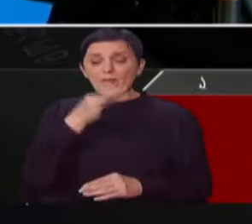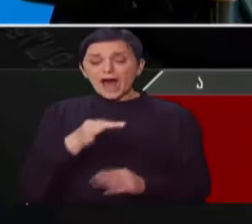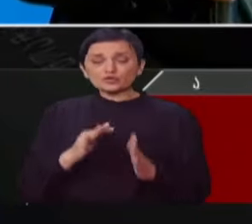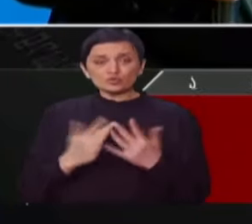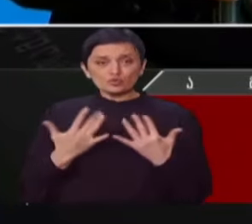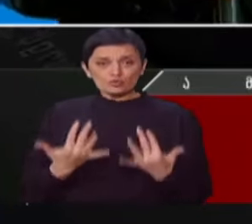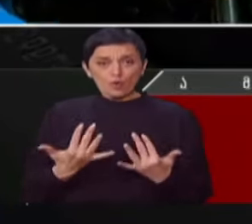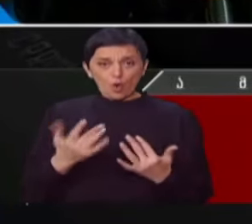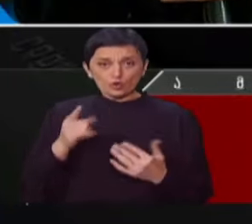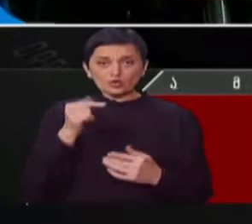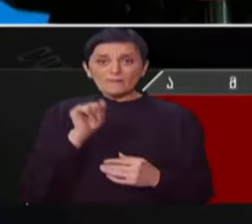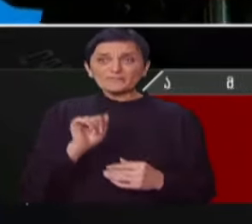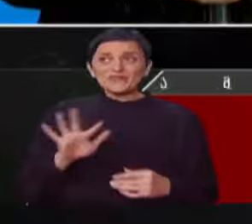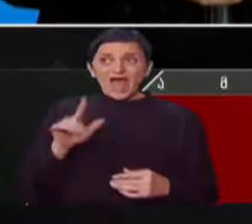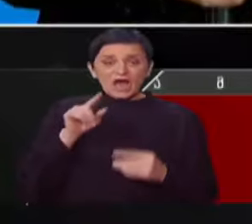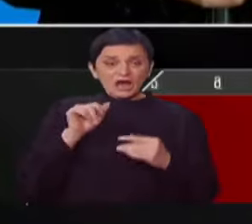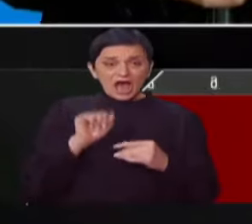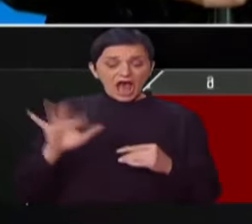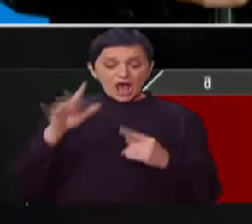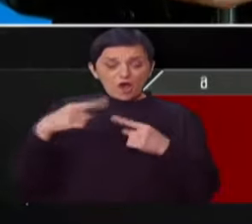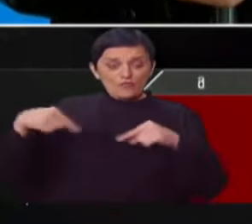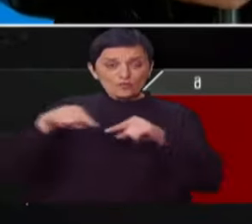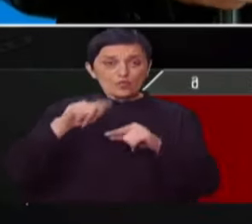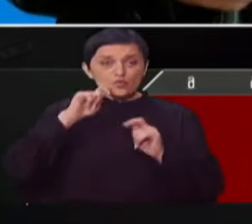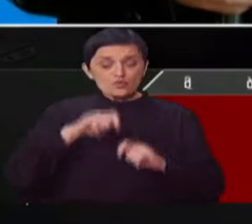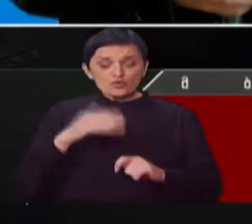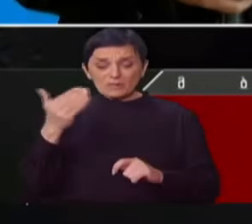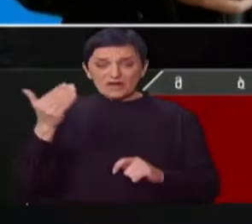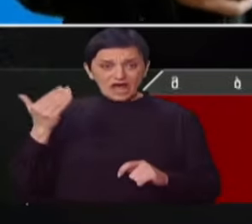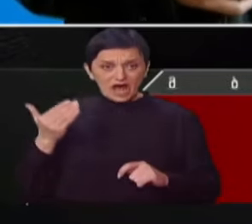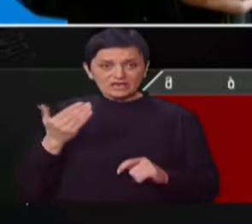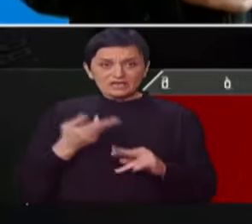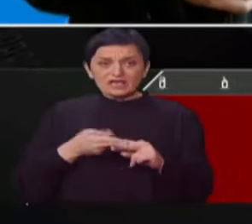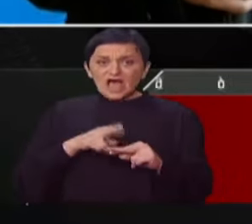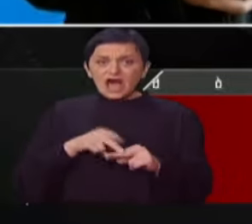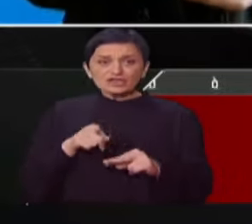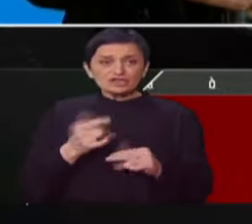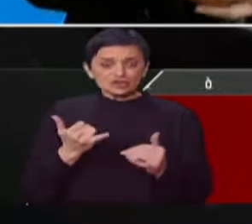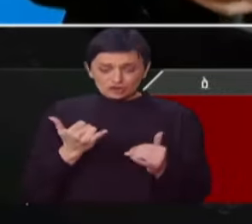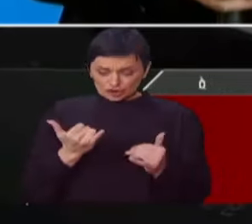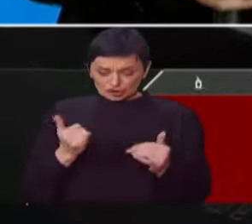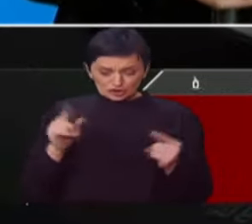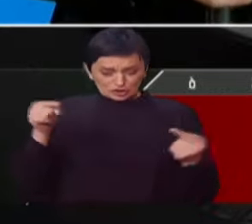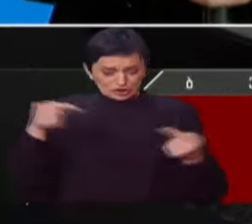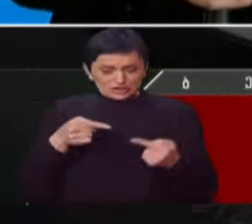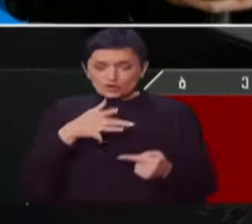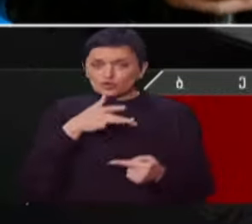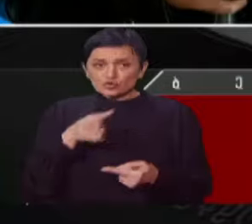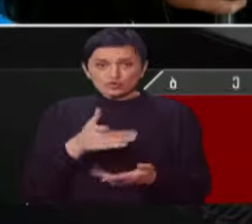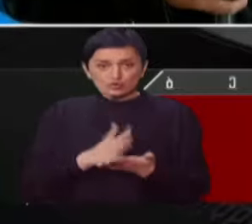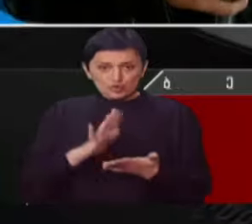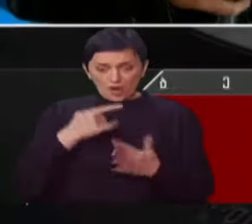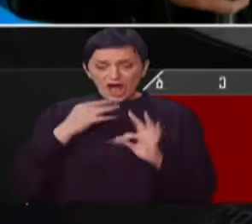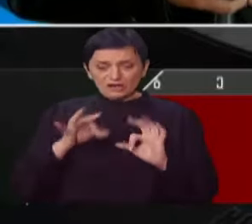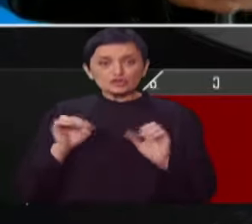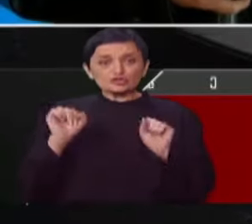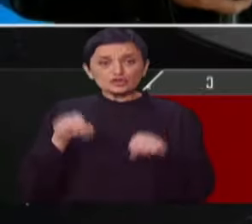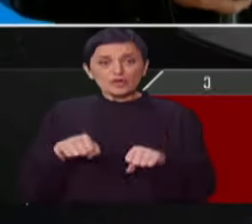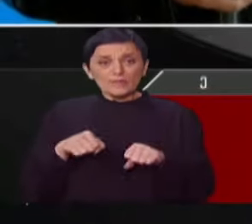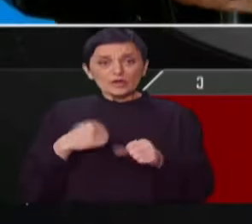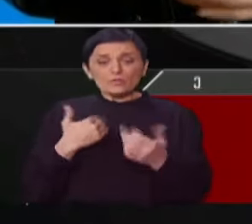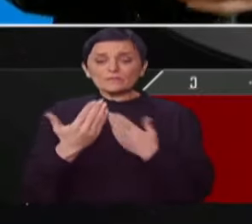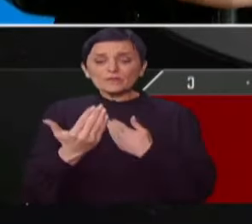квад. Европоли структура бистуис да. Украину лим харистуис, а арарис и самистуис. Сейчас перисидро, логорцисиният схода менда шейлебам нуртир